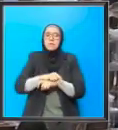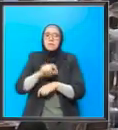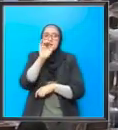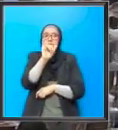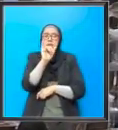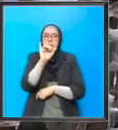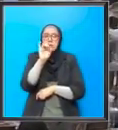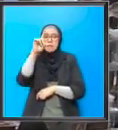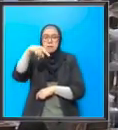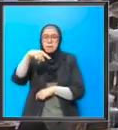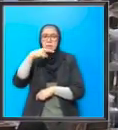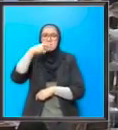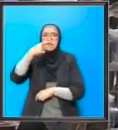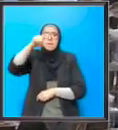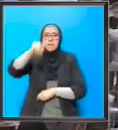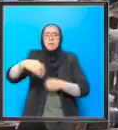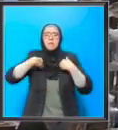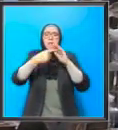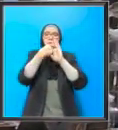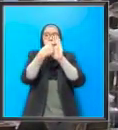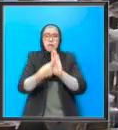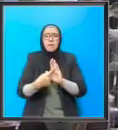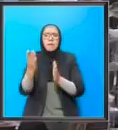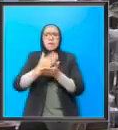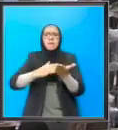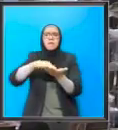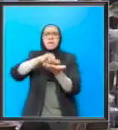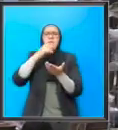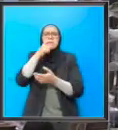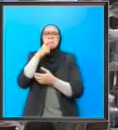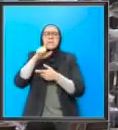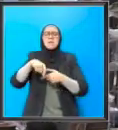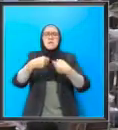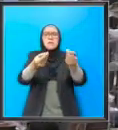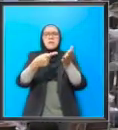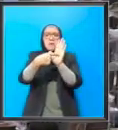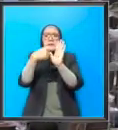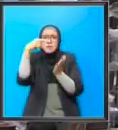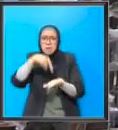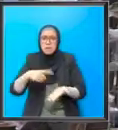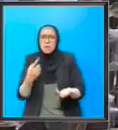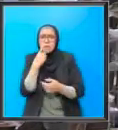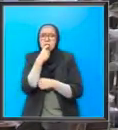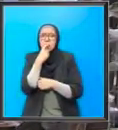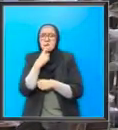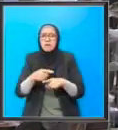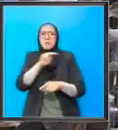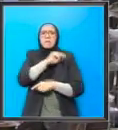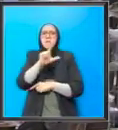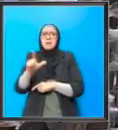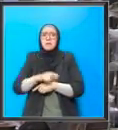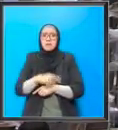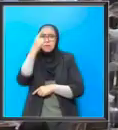ada indication daripada PH tertentu Siapa yang sepatunya memberi indication ini untuk eee menteri